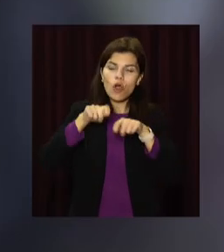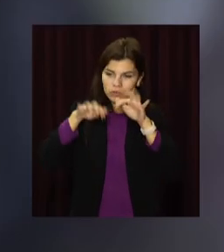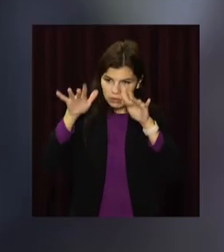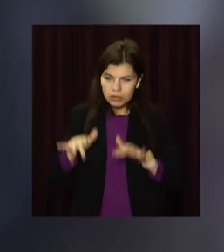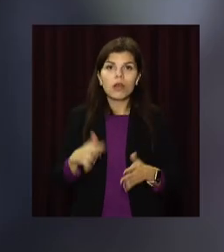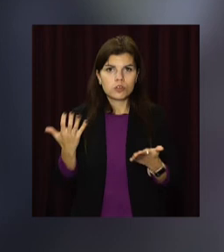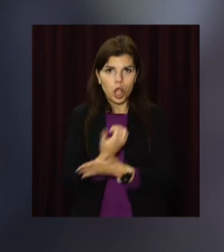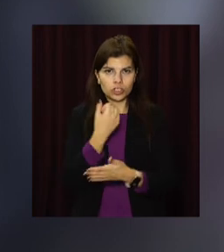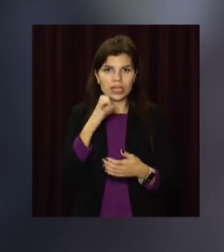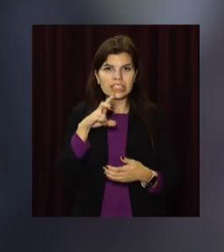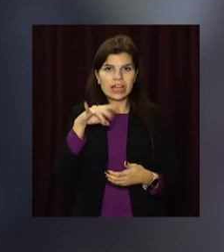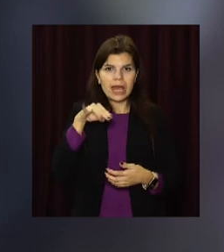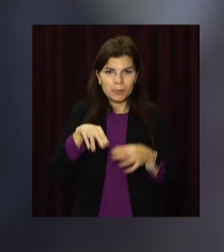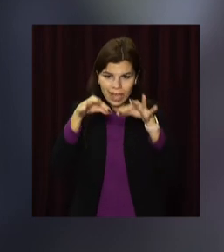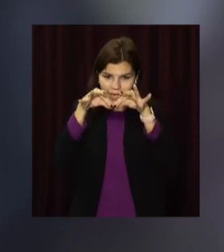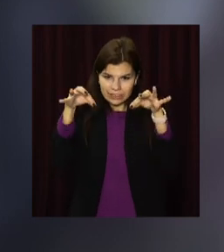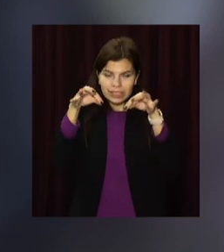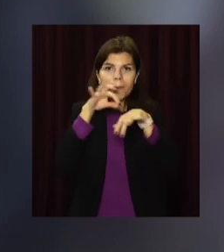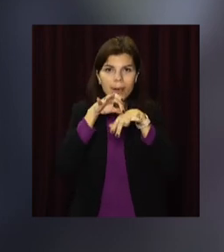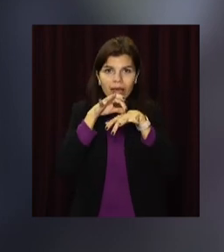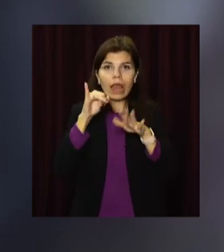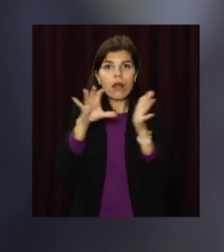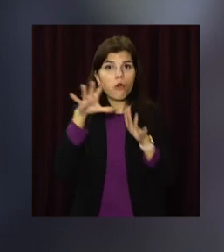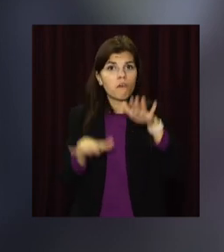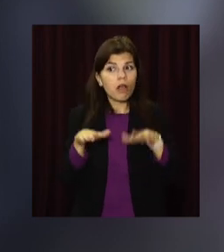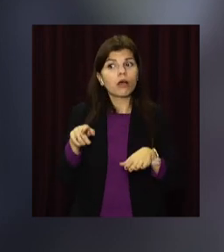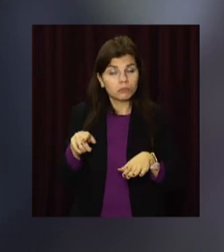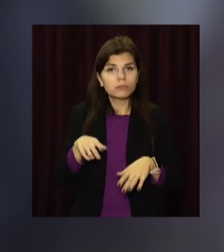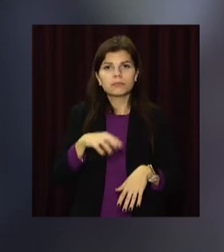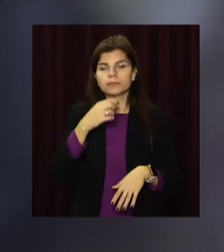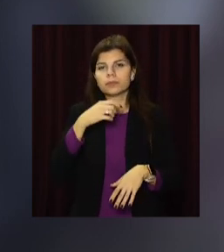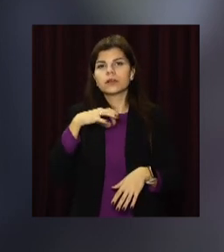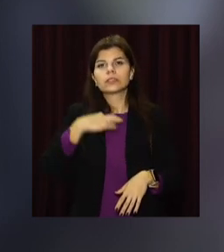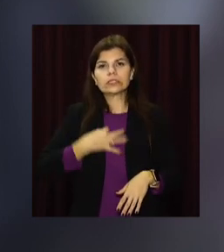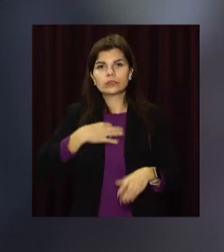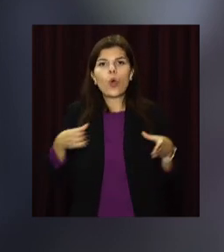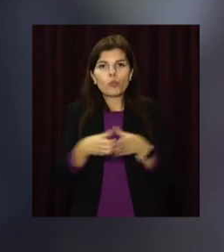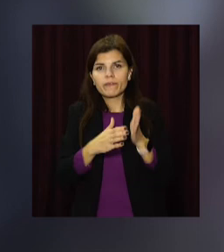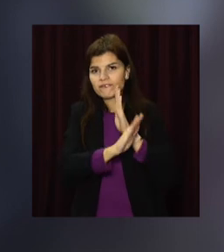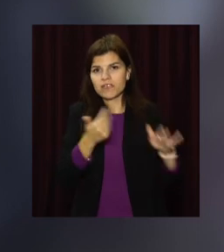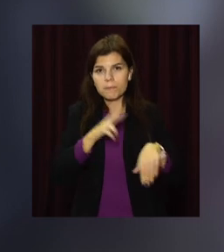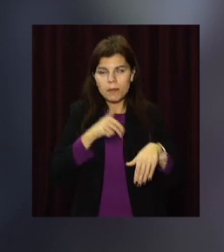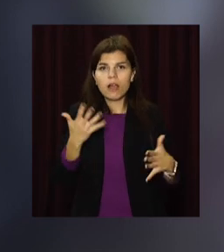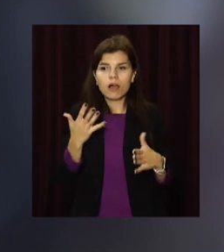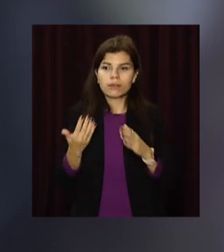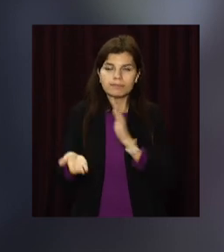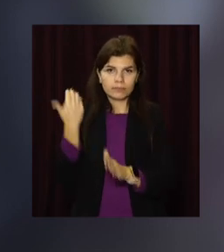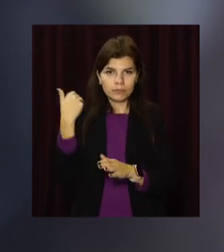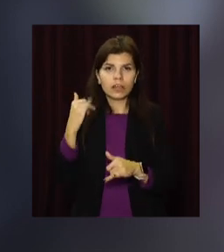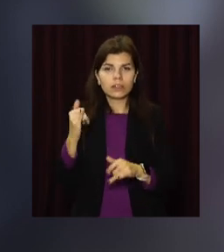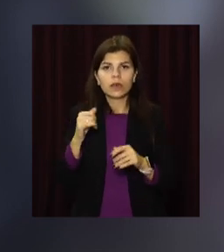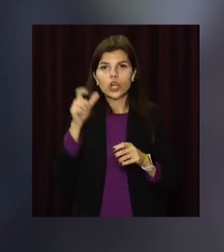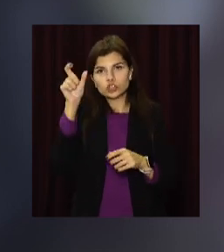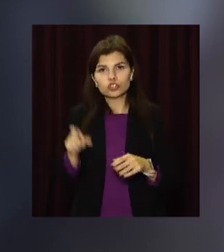наркотичну, сліп-пакети для фасування та електронні ваги. На місце викликали слідчу оперативну групу, яка вилучила речові докази та